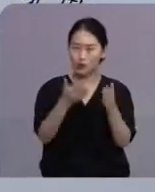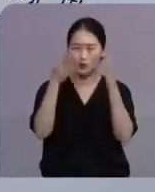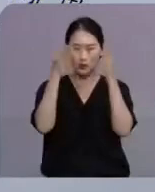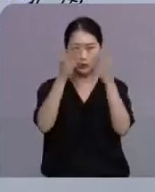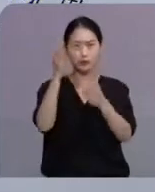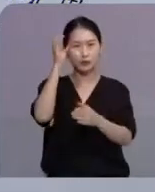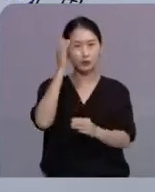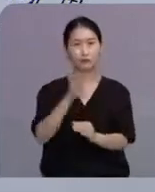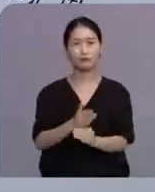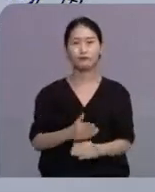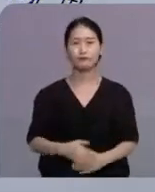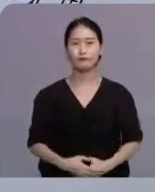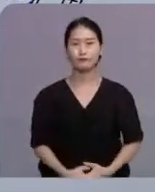유진 입니다